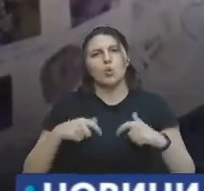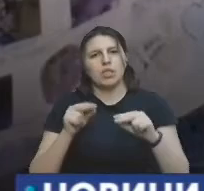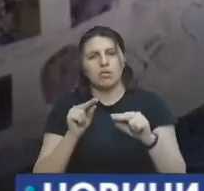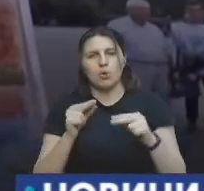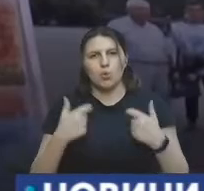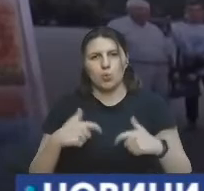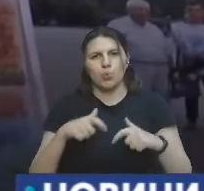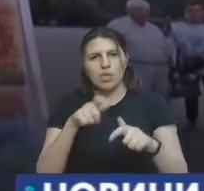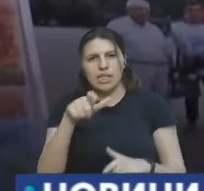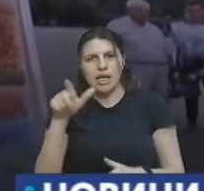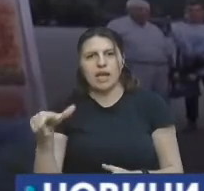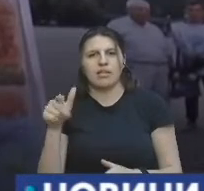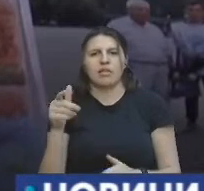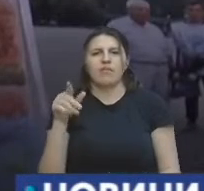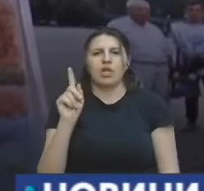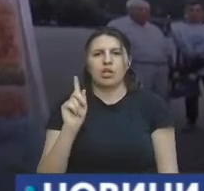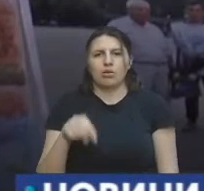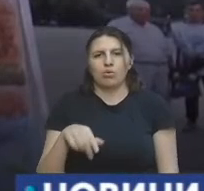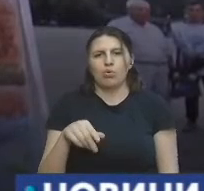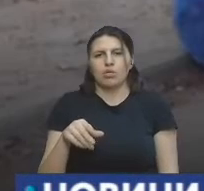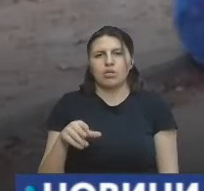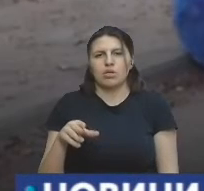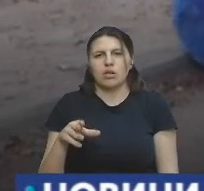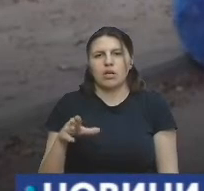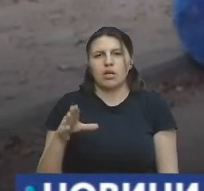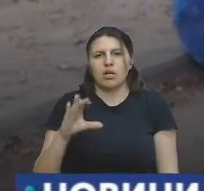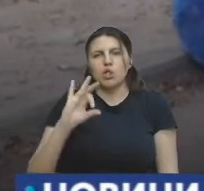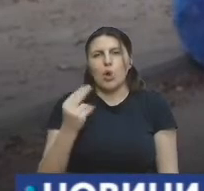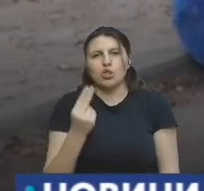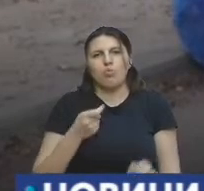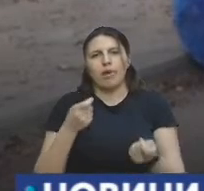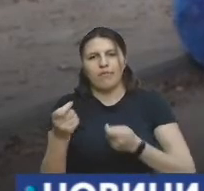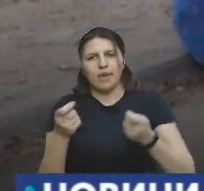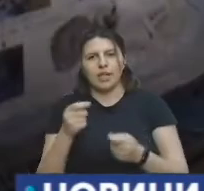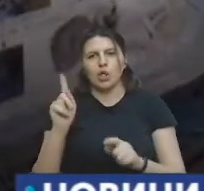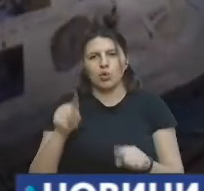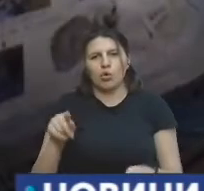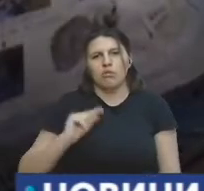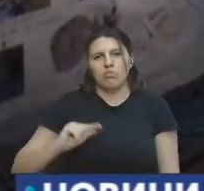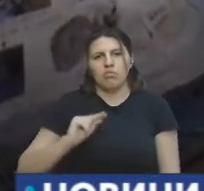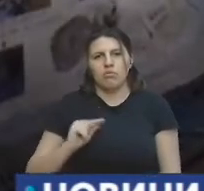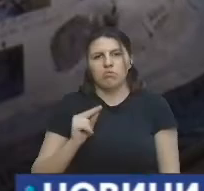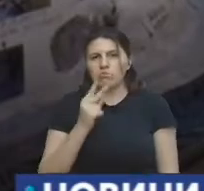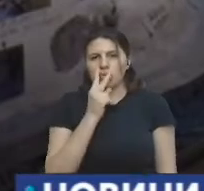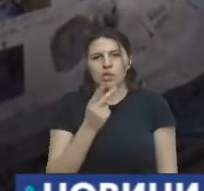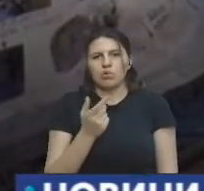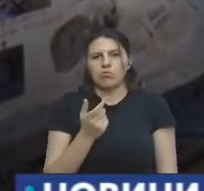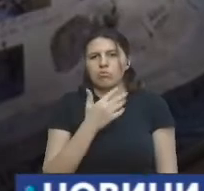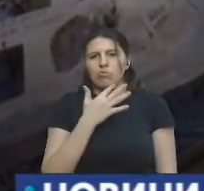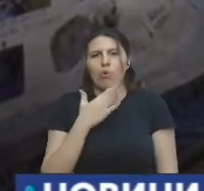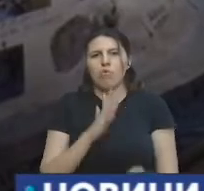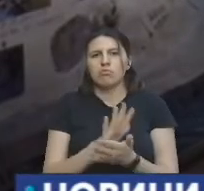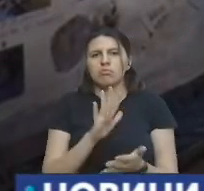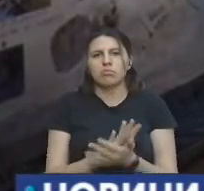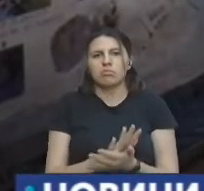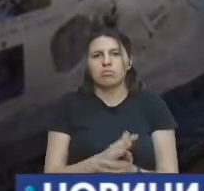ще й співробітники басейнового управління, тому я б сказала, що вони досить забруднені. Хотілося донести, мабуть,